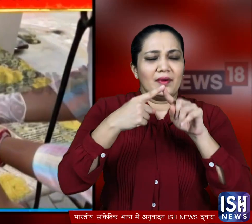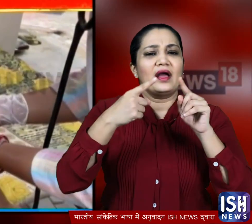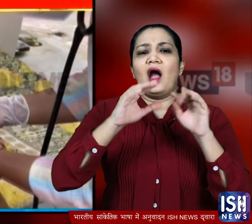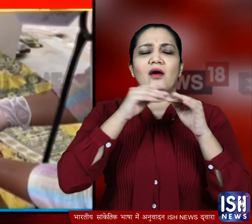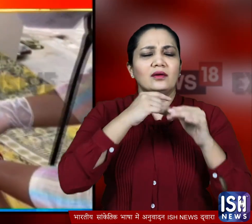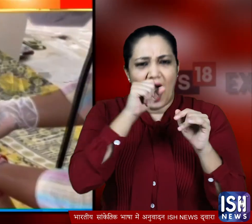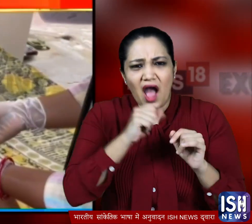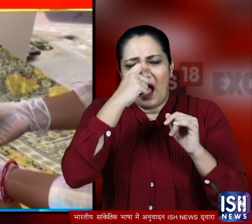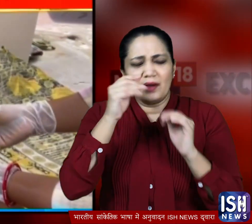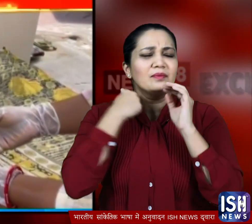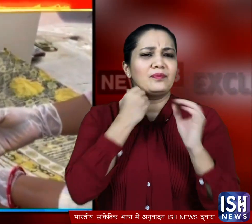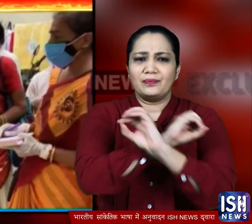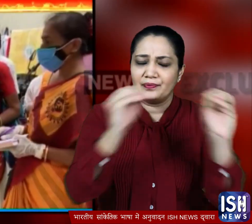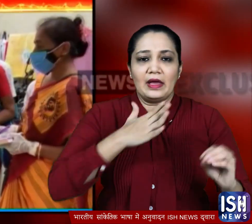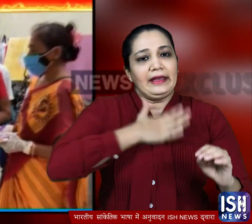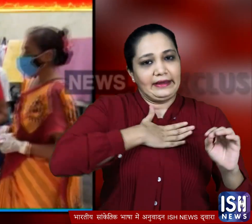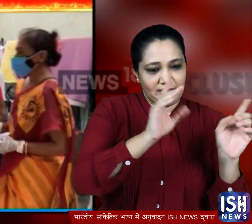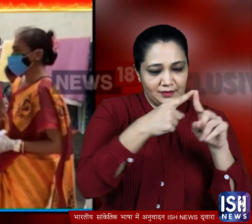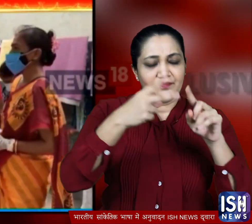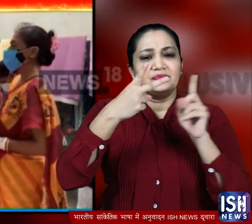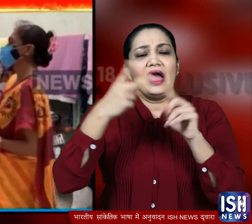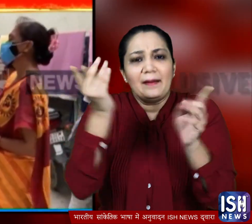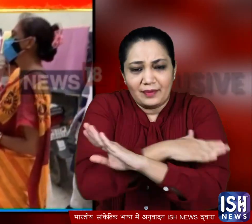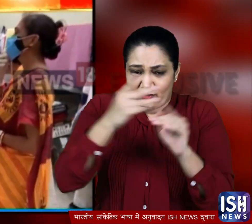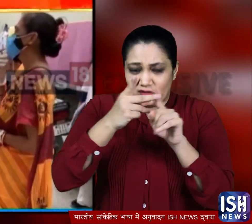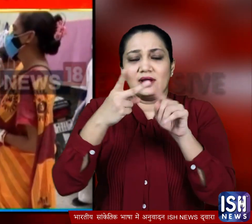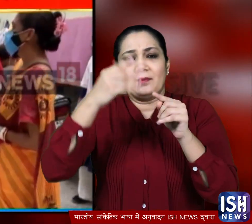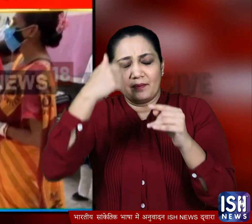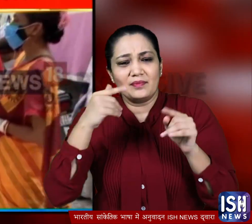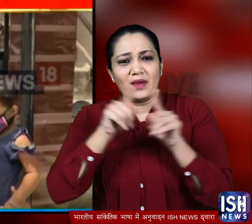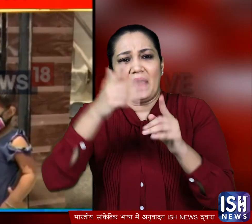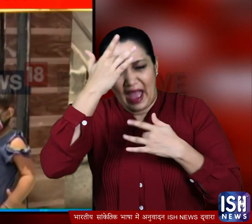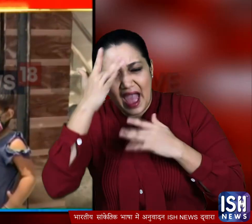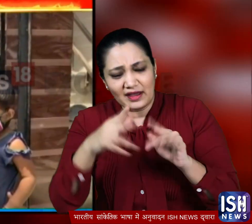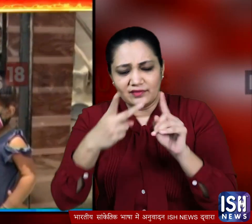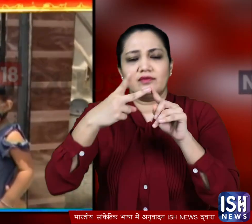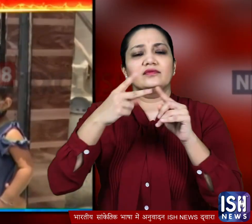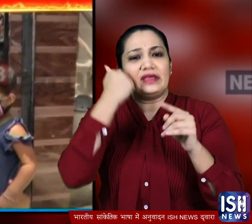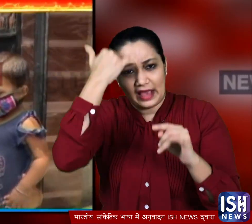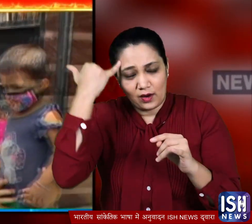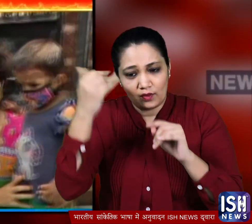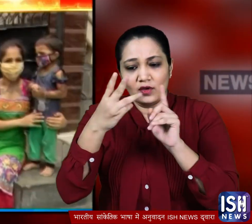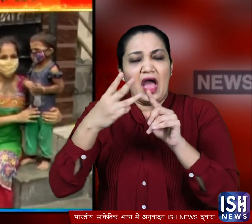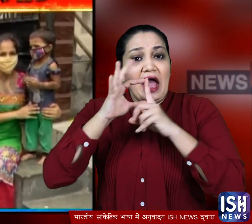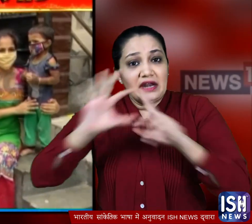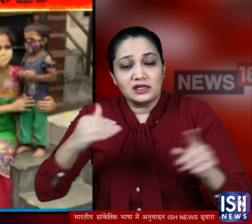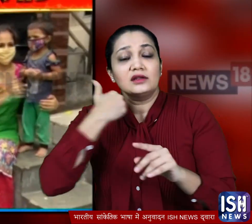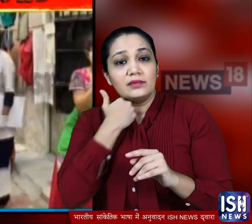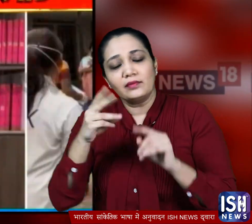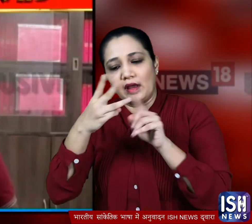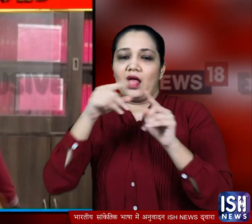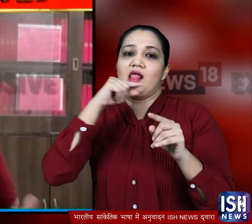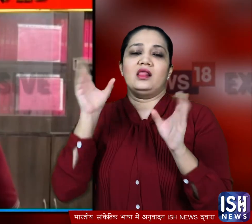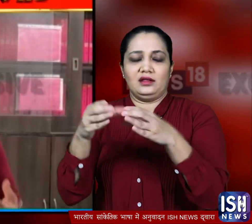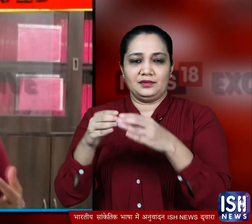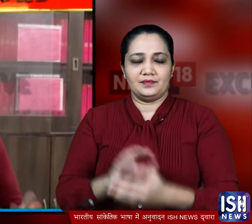कोई बीमारी नहीं मिली उन्हें ग्रीन में, पहले से किसी बीमारी से जूझ रहे बच्चों को येलो में और गंभीर बीमारी से पीड़ित बच्चों को रेड ग्रुप में डाला